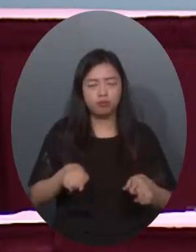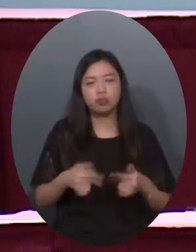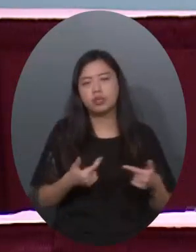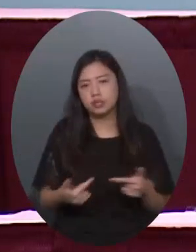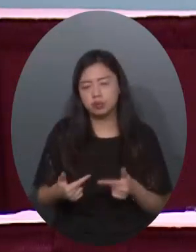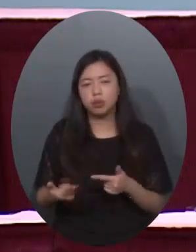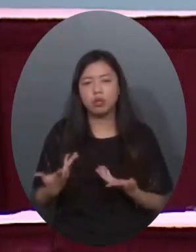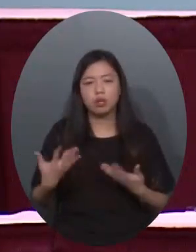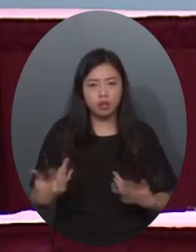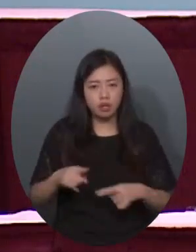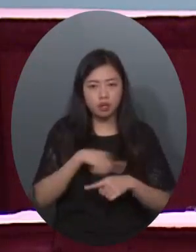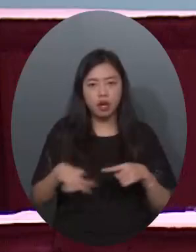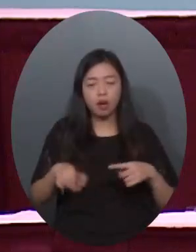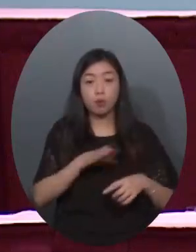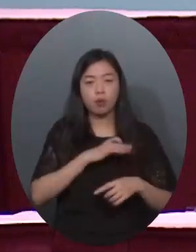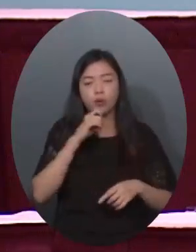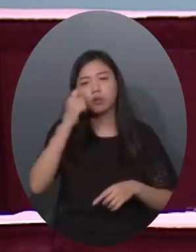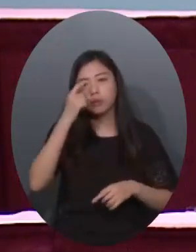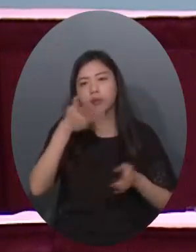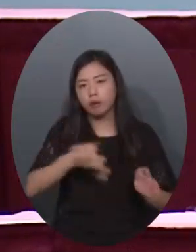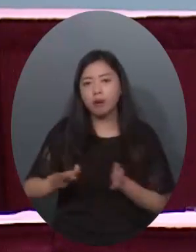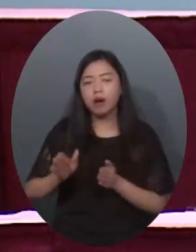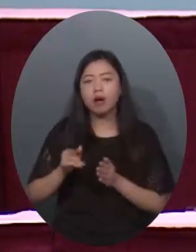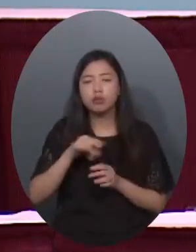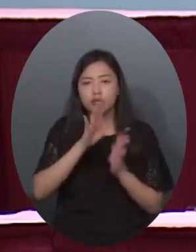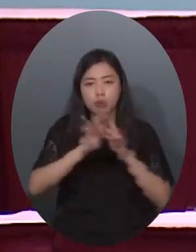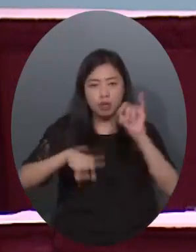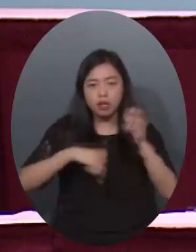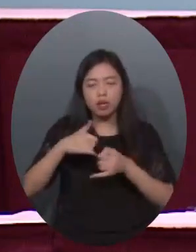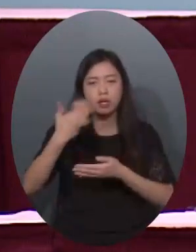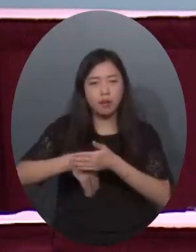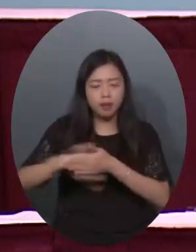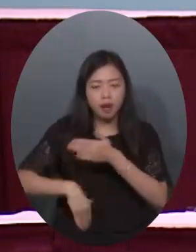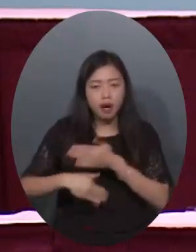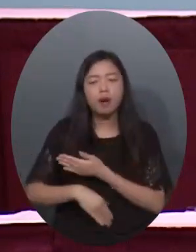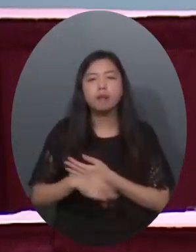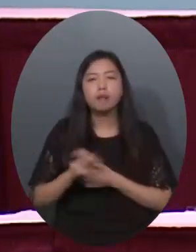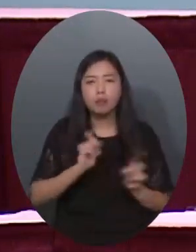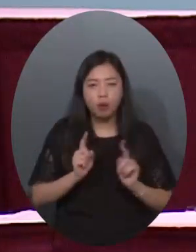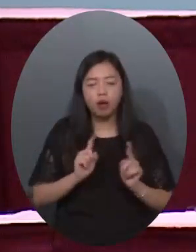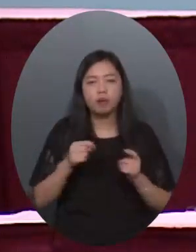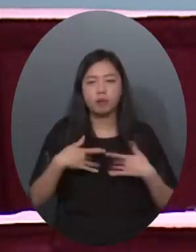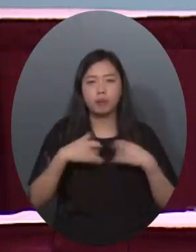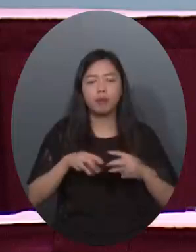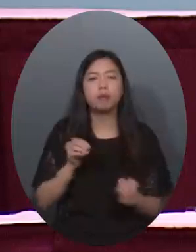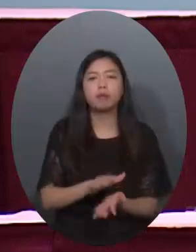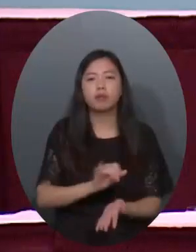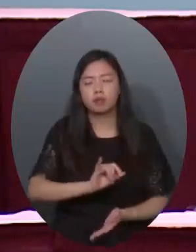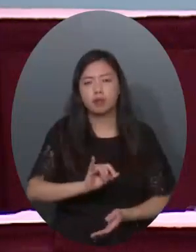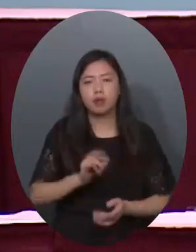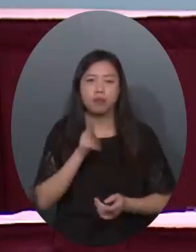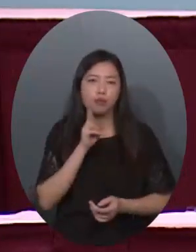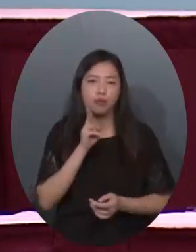会采取若干特别措施，以減低出席人數受感染的風險，例如繼續限